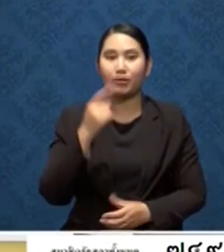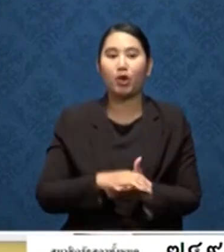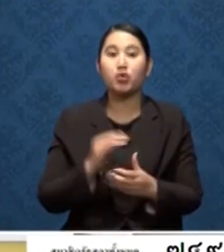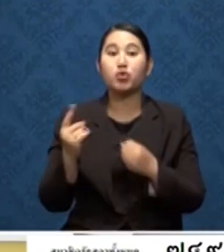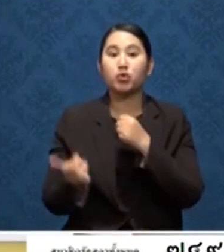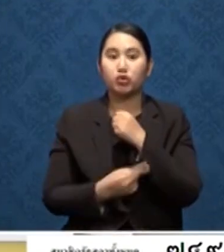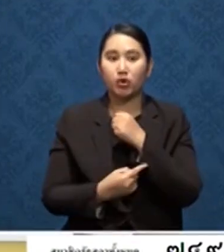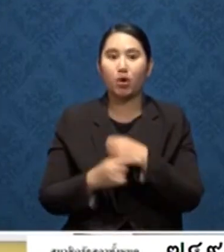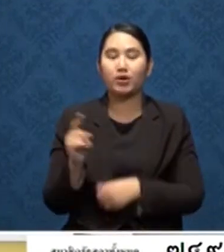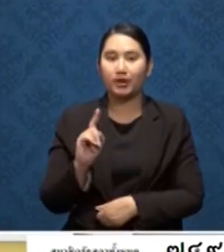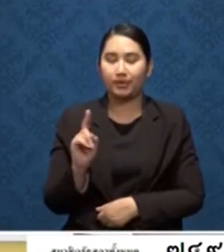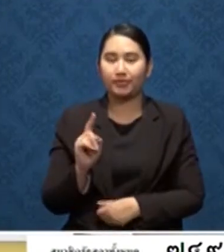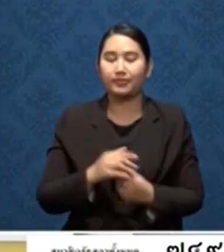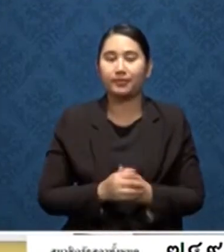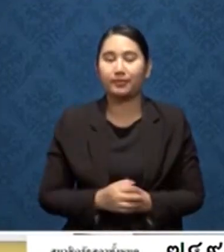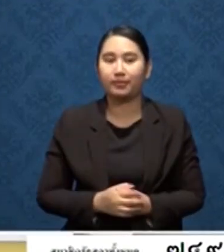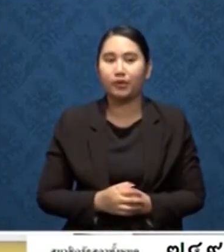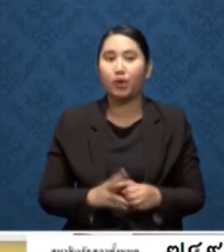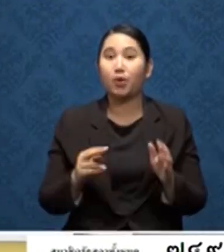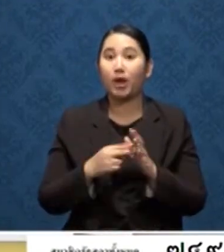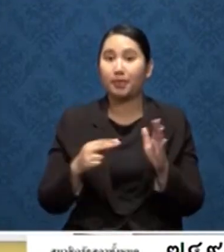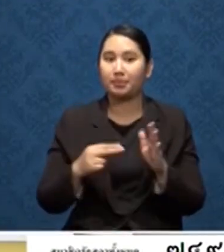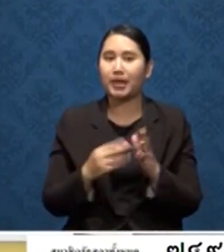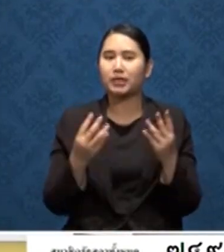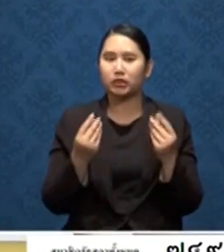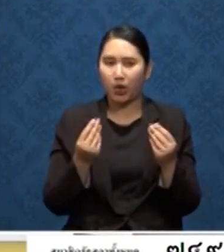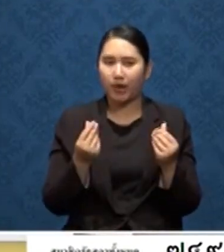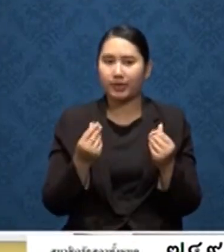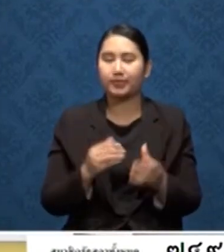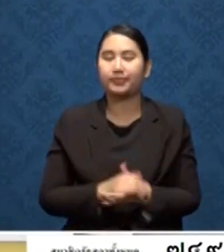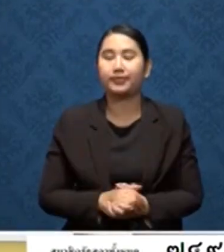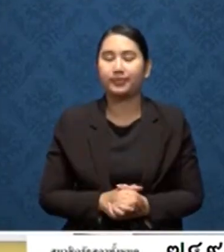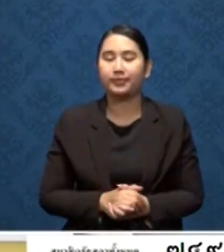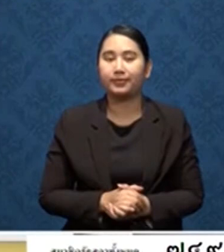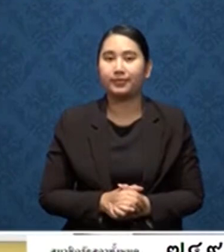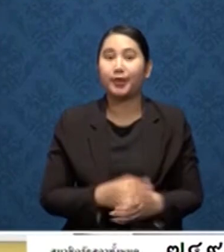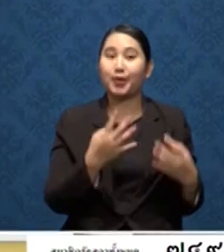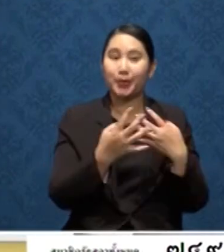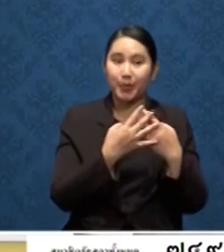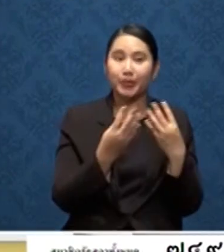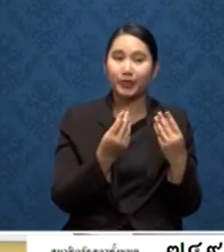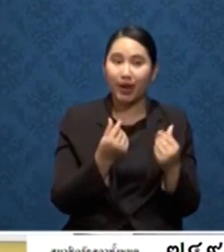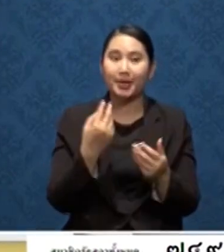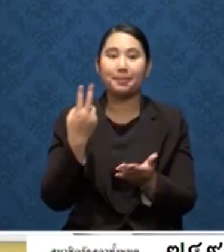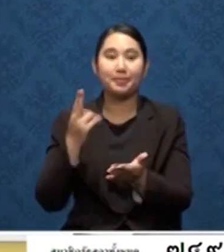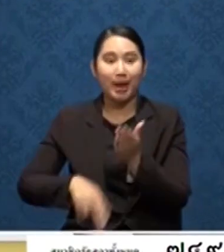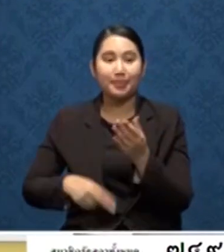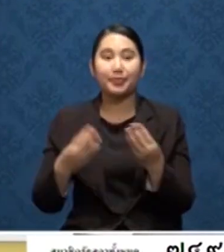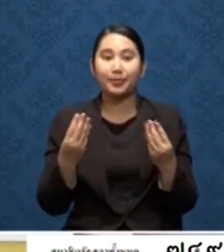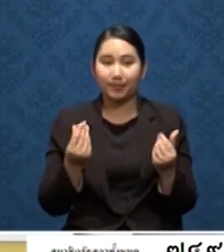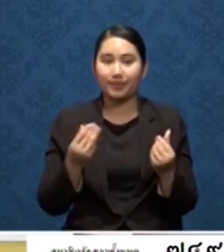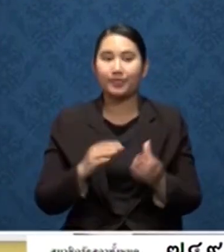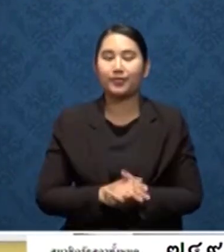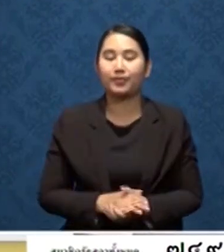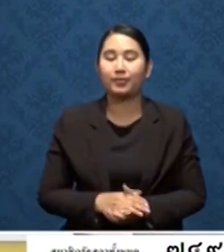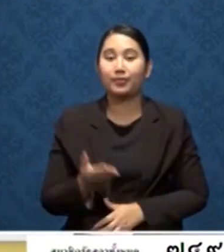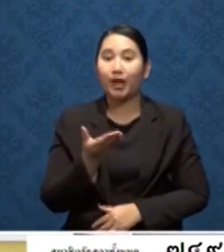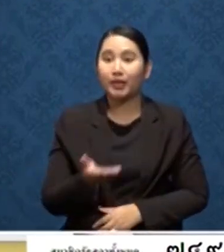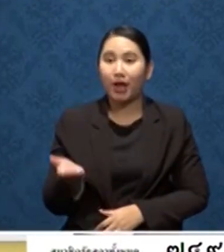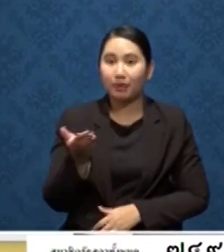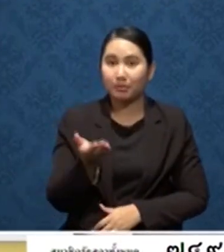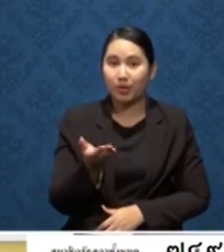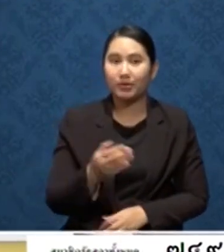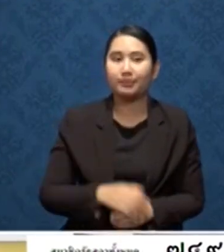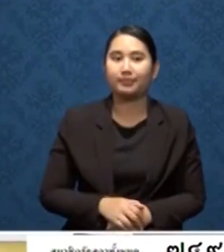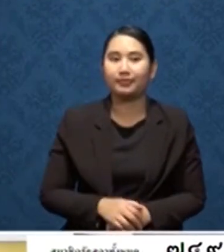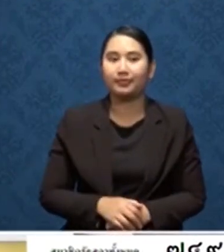ที่ได้สัดส่วนกับฐานความผิดนั้นควรจะอยู่ที่เท่าไหร่แต่ผมก็หวังนะครับว่าหลายท่านในที่นี้รวมไป